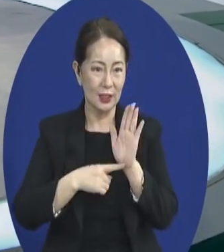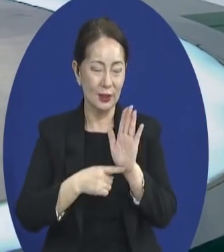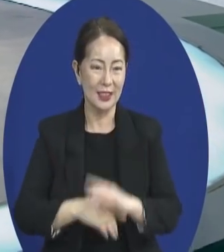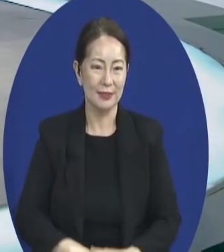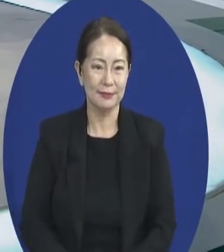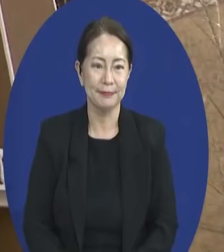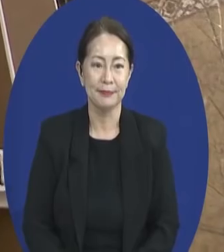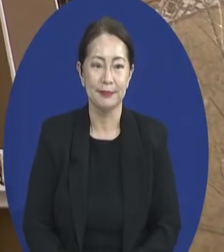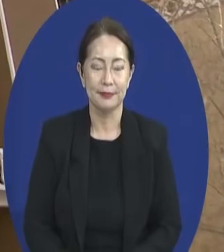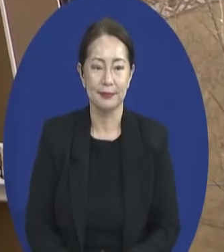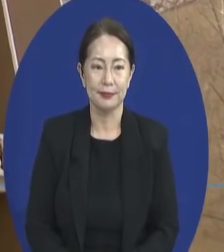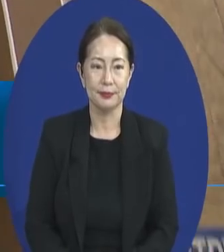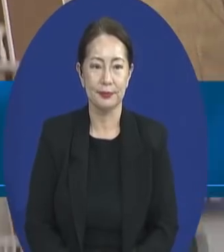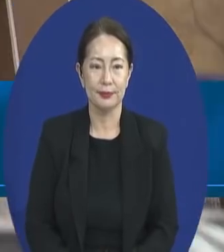танилцсан уу.